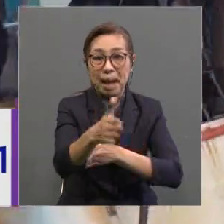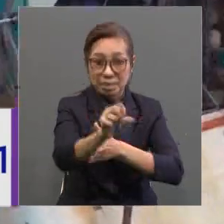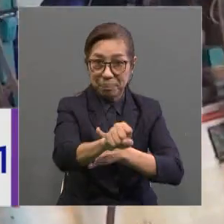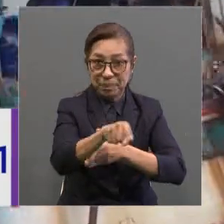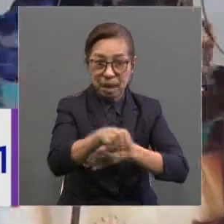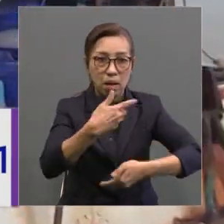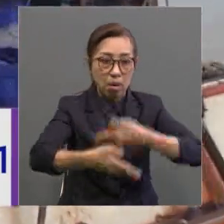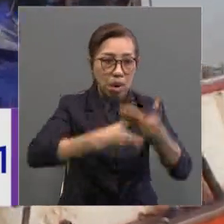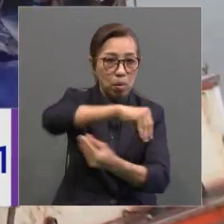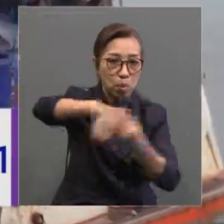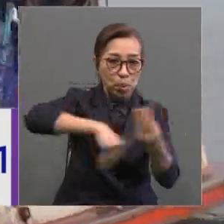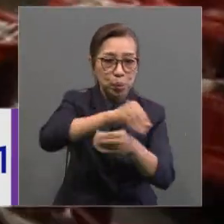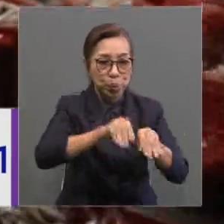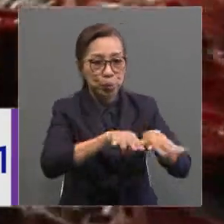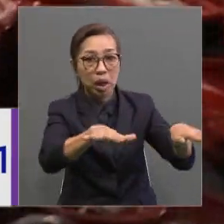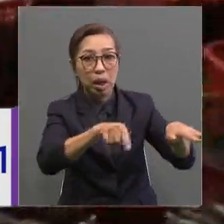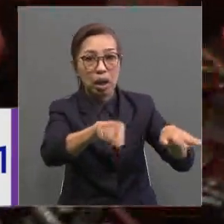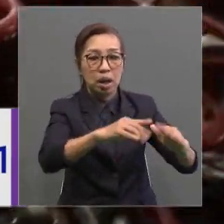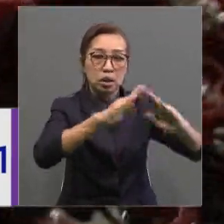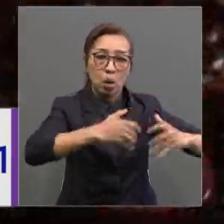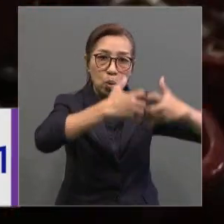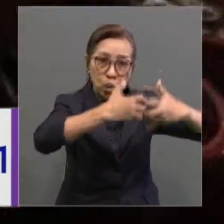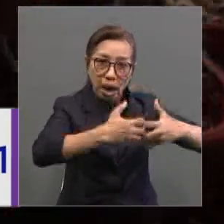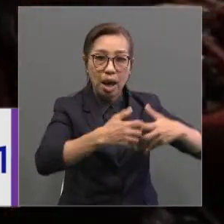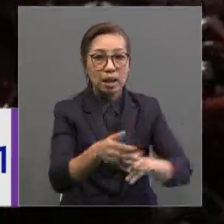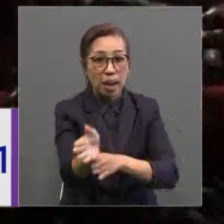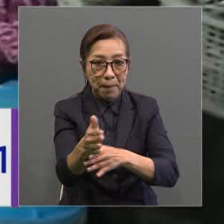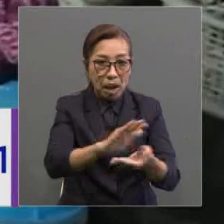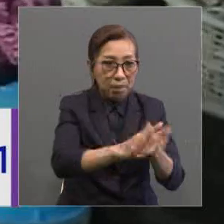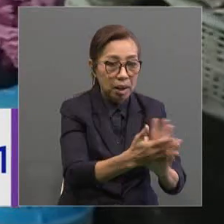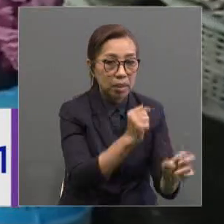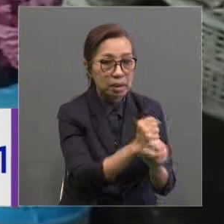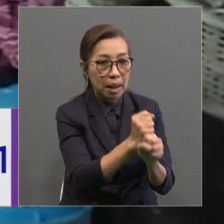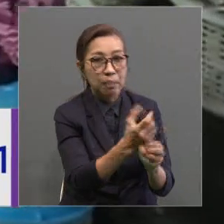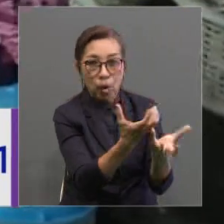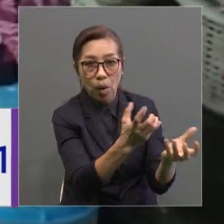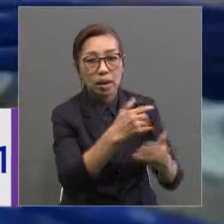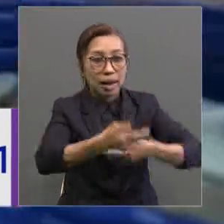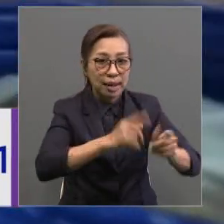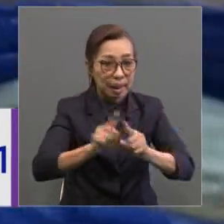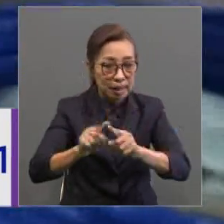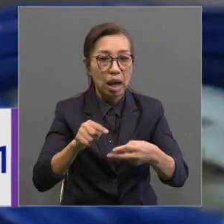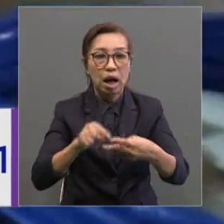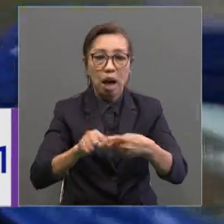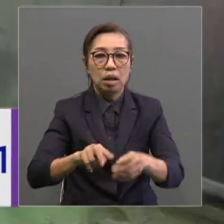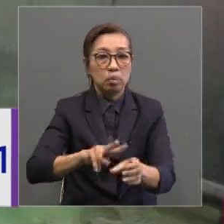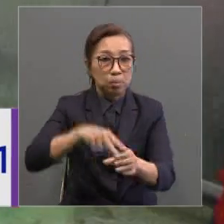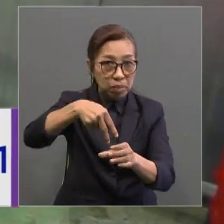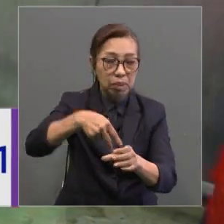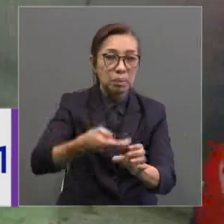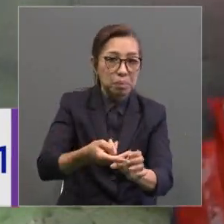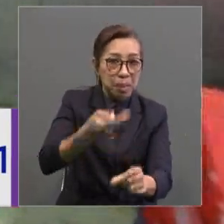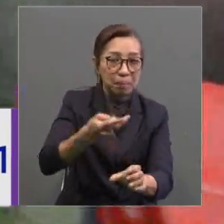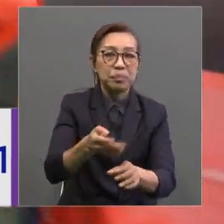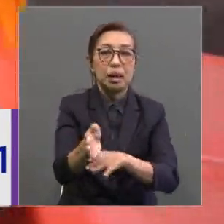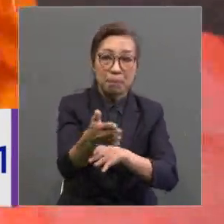ระจายไปสู่ทุกภาคส่วนตั้งแต่โรงงานอุตสาหกรรมแปรรูปอาหารทะเลผู้ส่งออกอาหารทะเลกระป๋องแรงงานที่ท